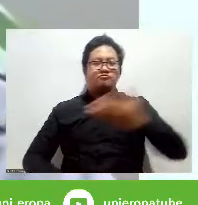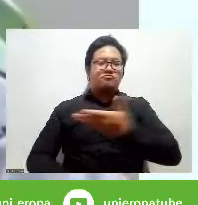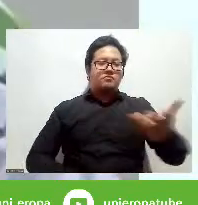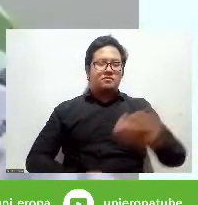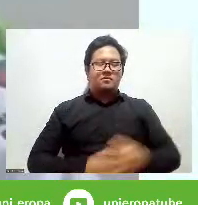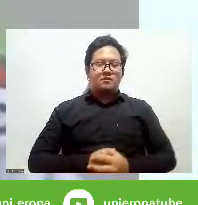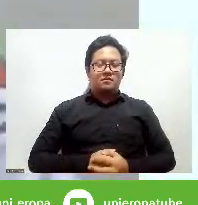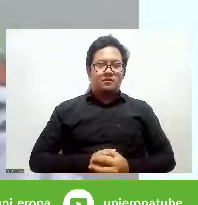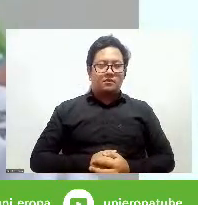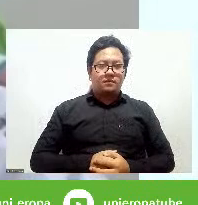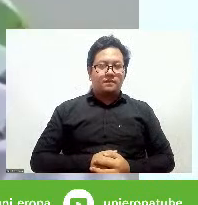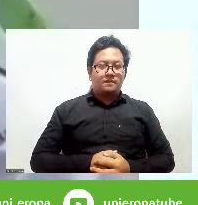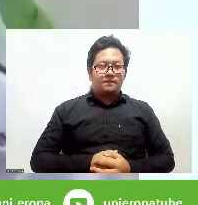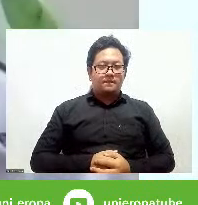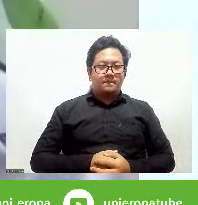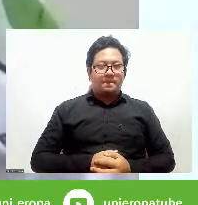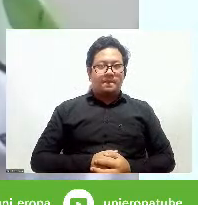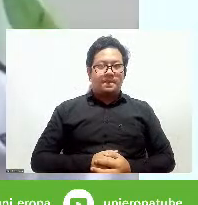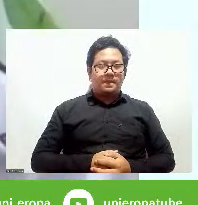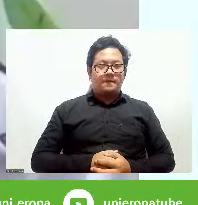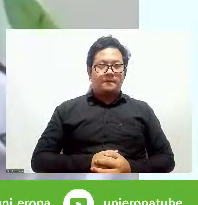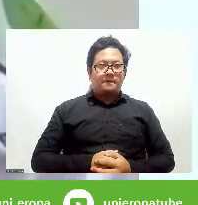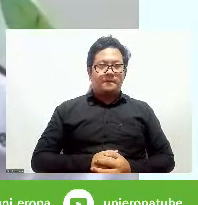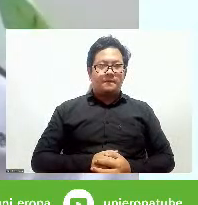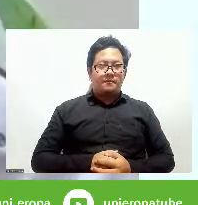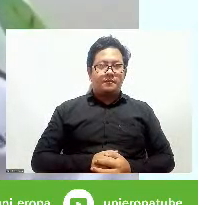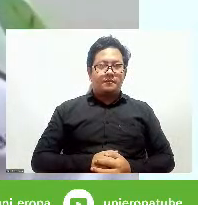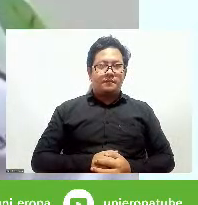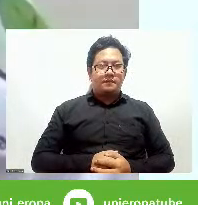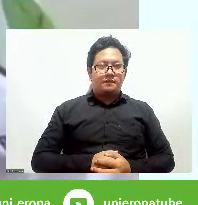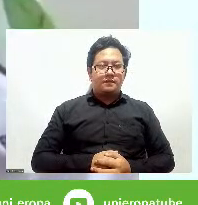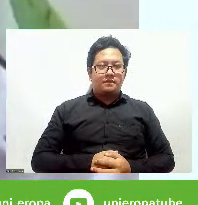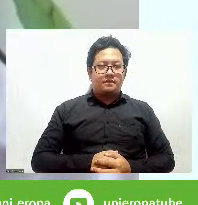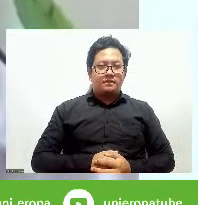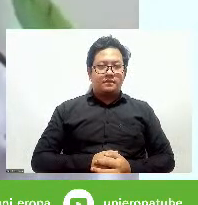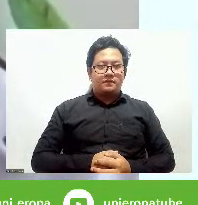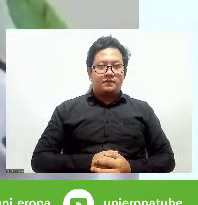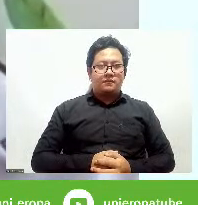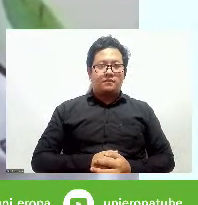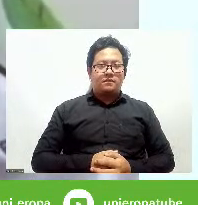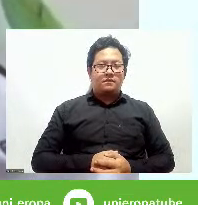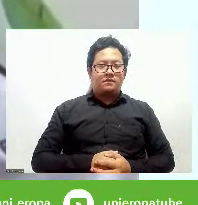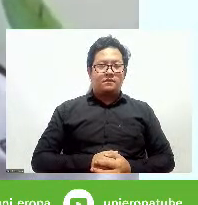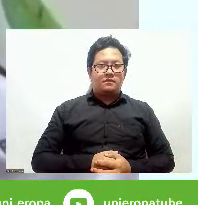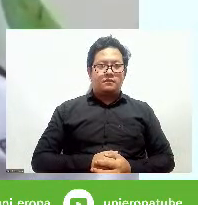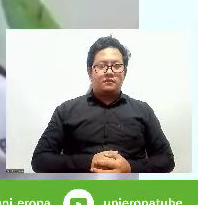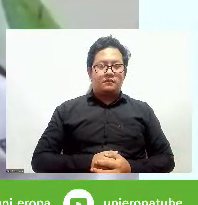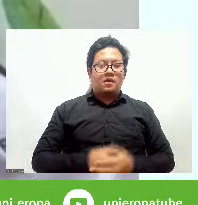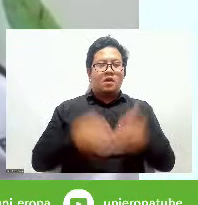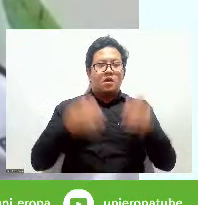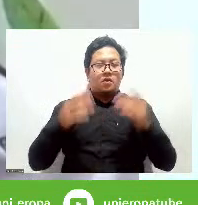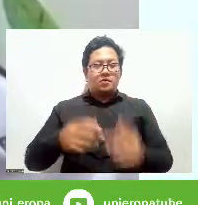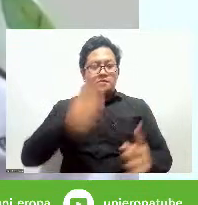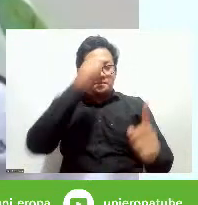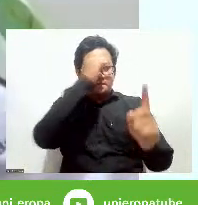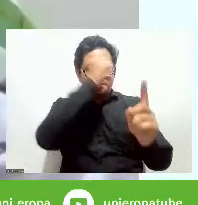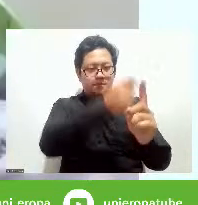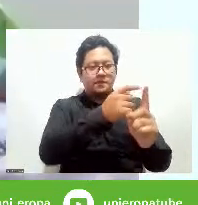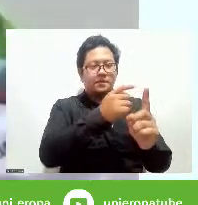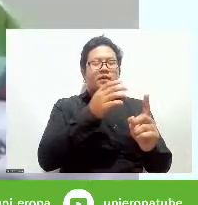aku susnya juga eh yang terhormat the slain WP